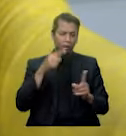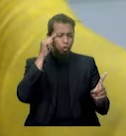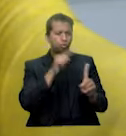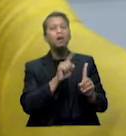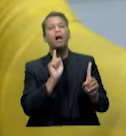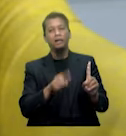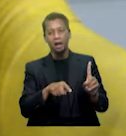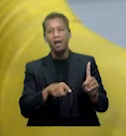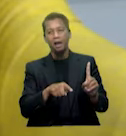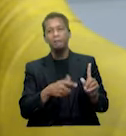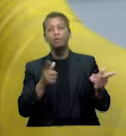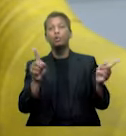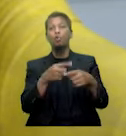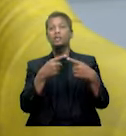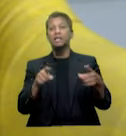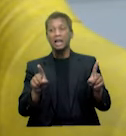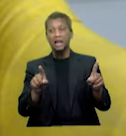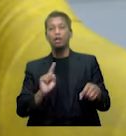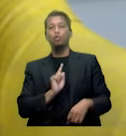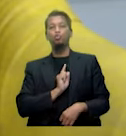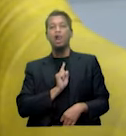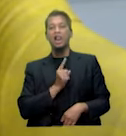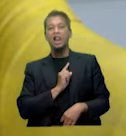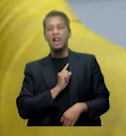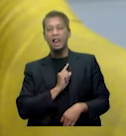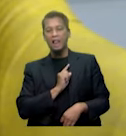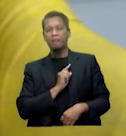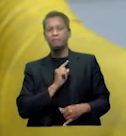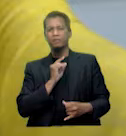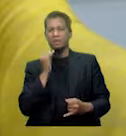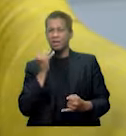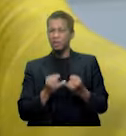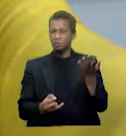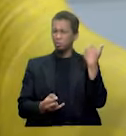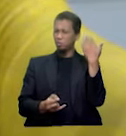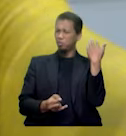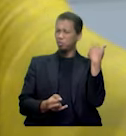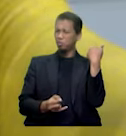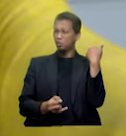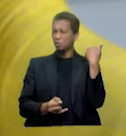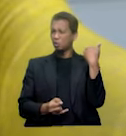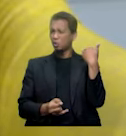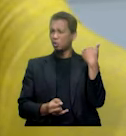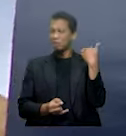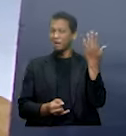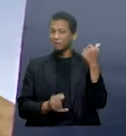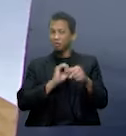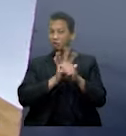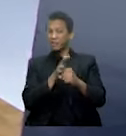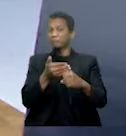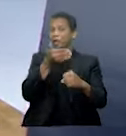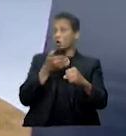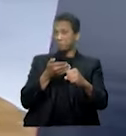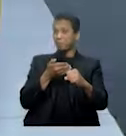konser tunggal he eh terakhir kali konser tunggal ya tahun 2 sebelum sebelum covid ya sebelum pandemi I